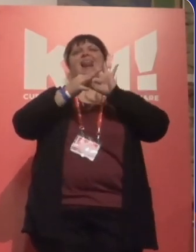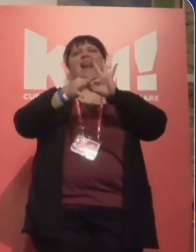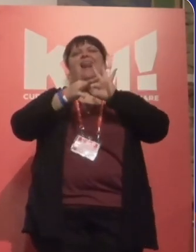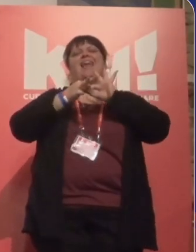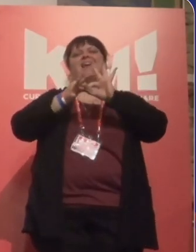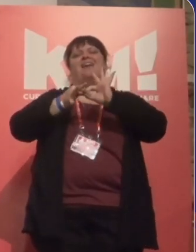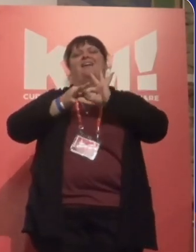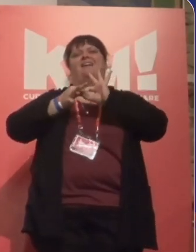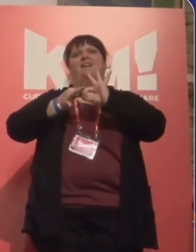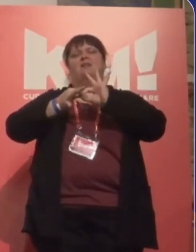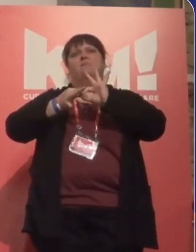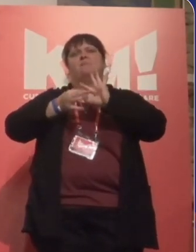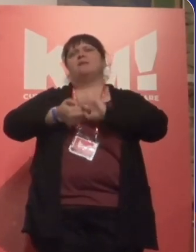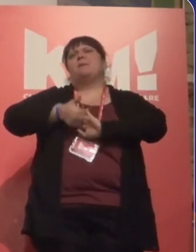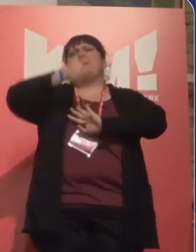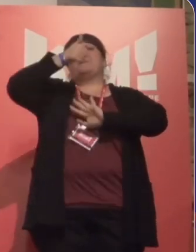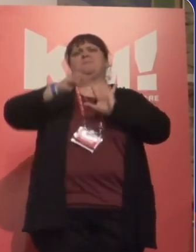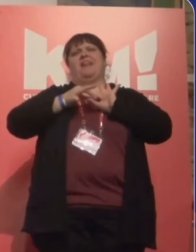organizzazione